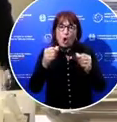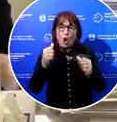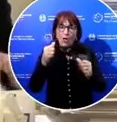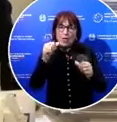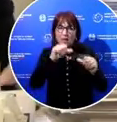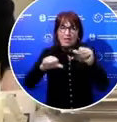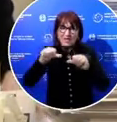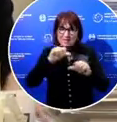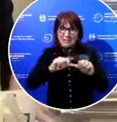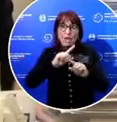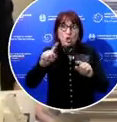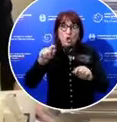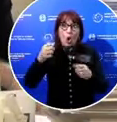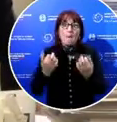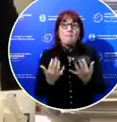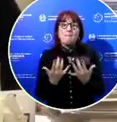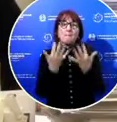cannabis.